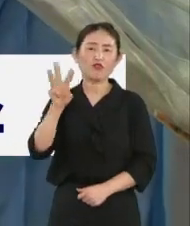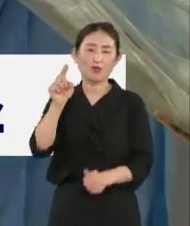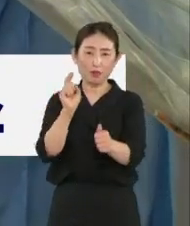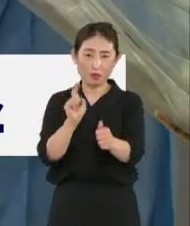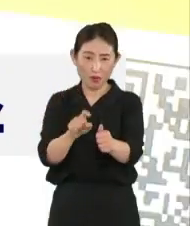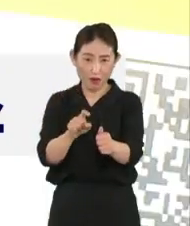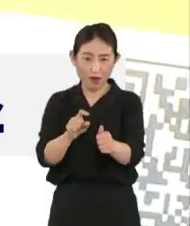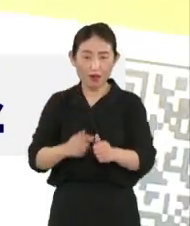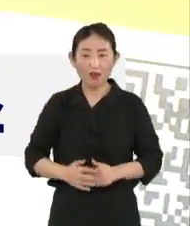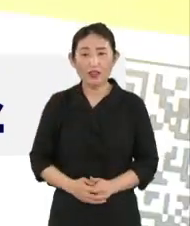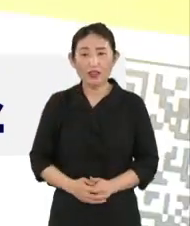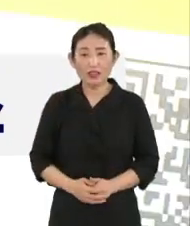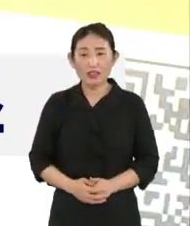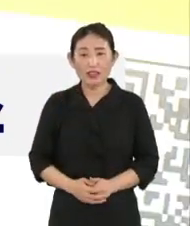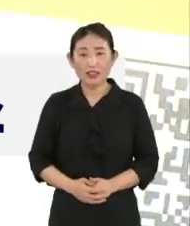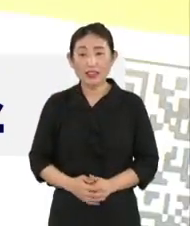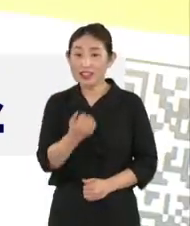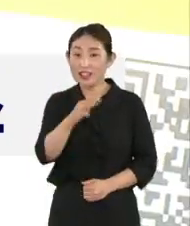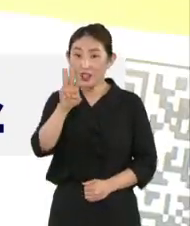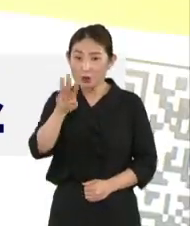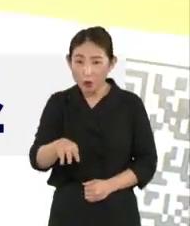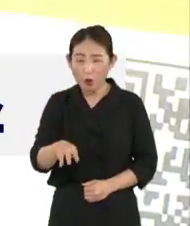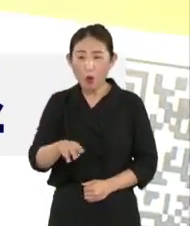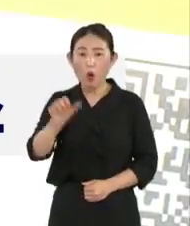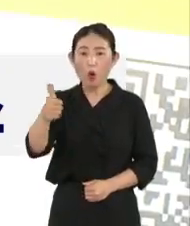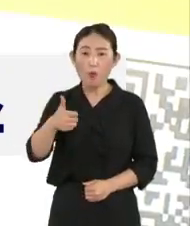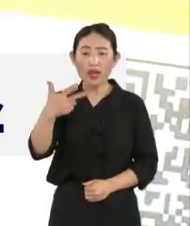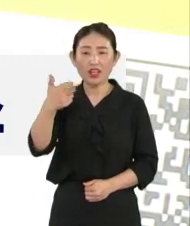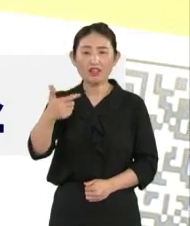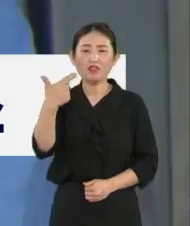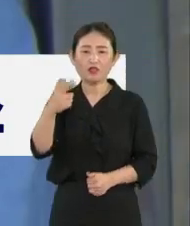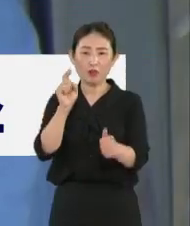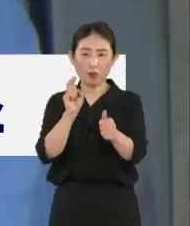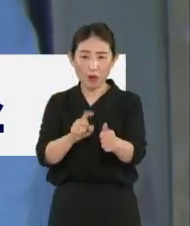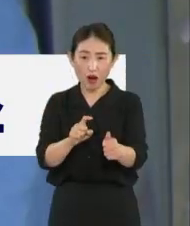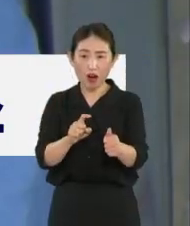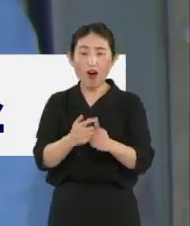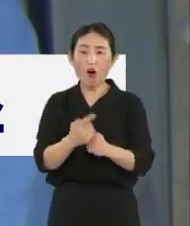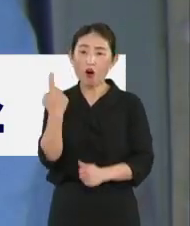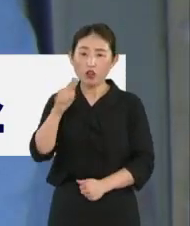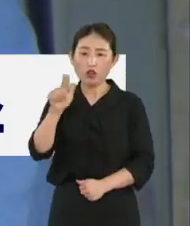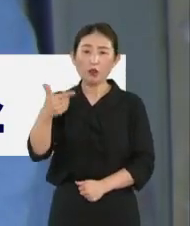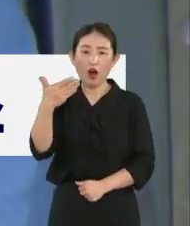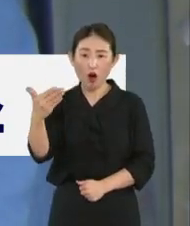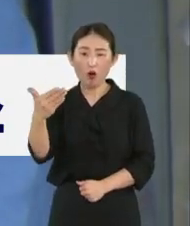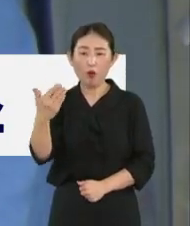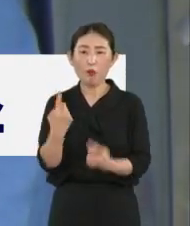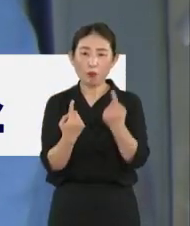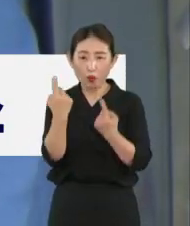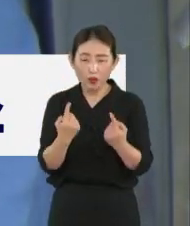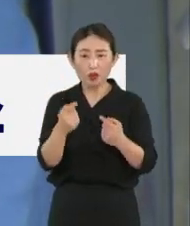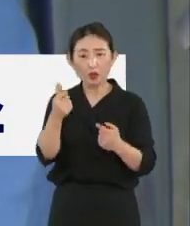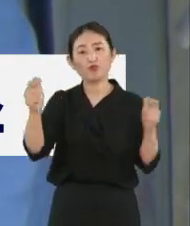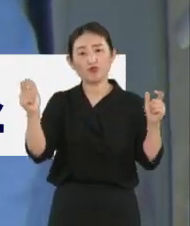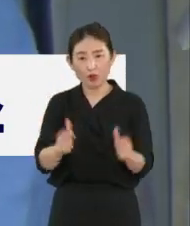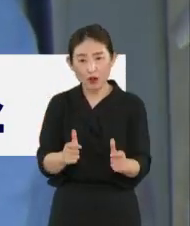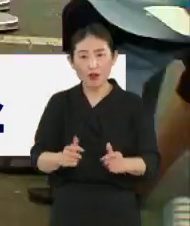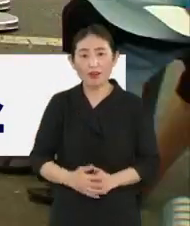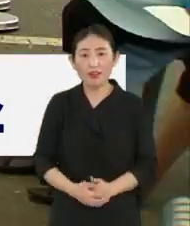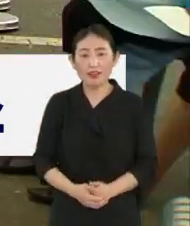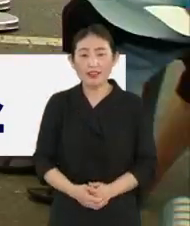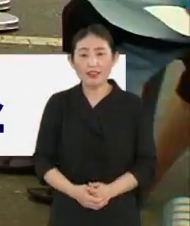확진 죄가 나왔습니다 같은 기간 세종은 501 혼자선 명으로 6배가 운명이 어떤 전달보다 다소 줄었습니다